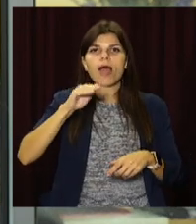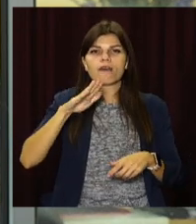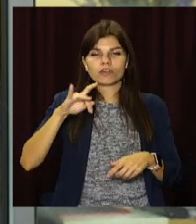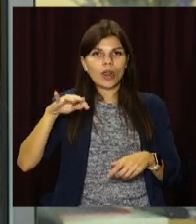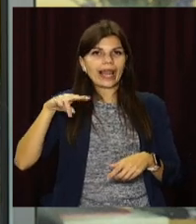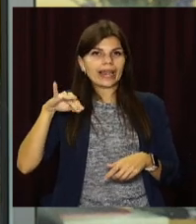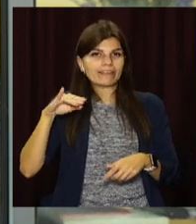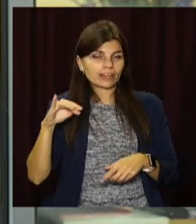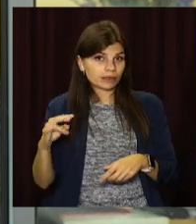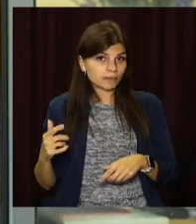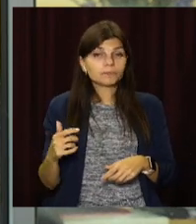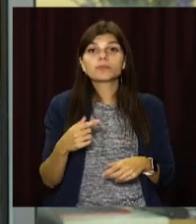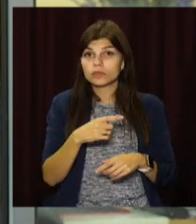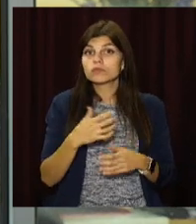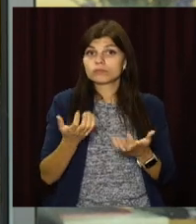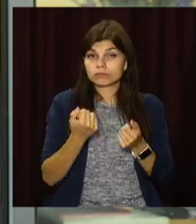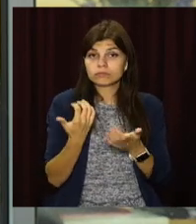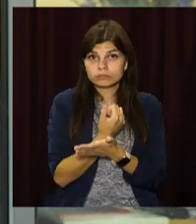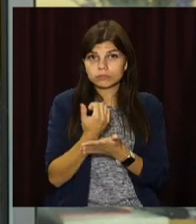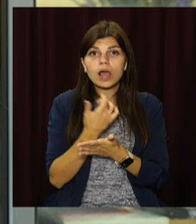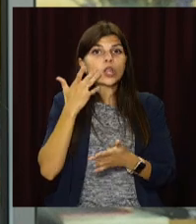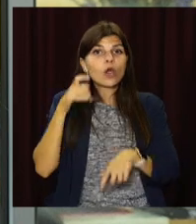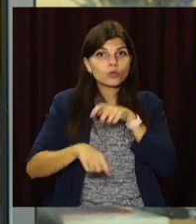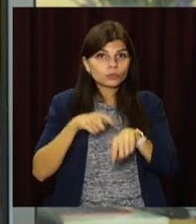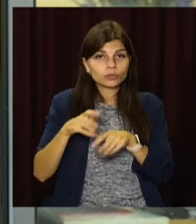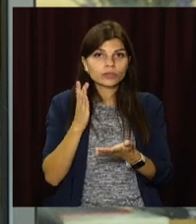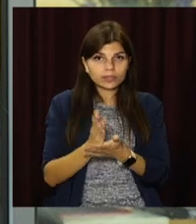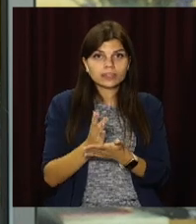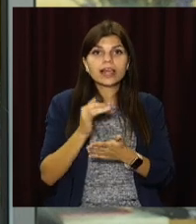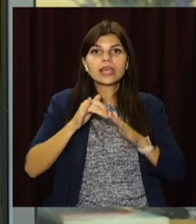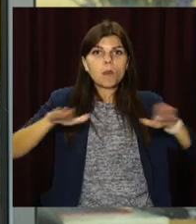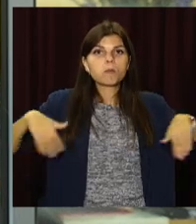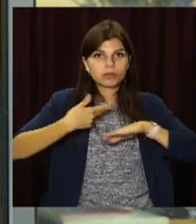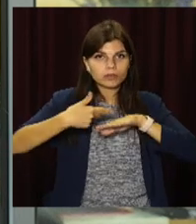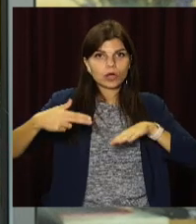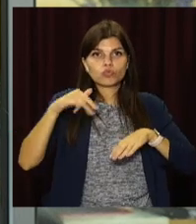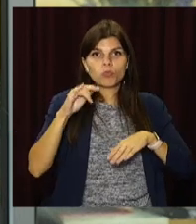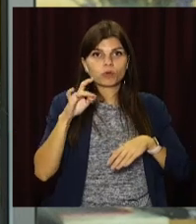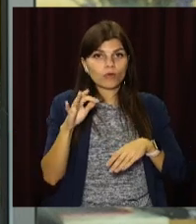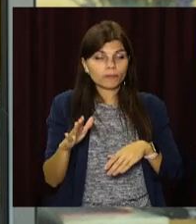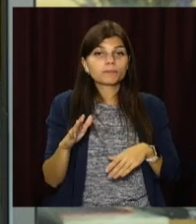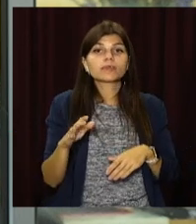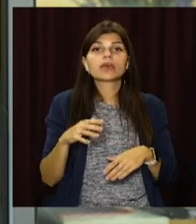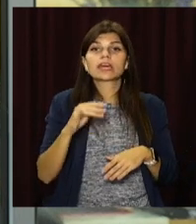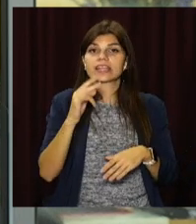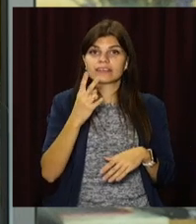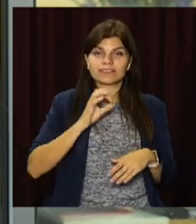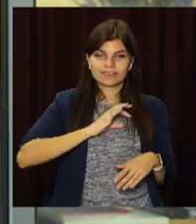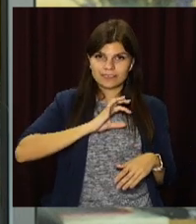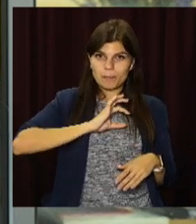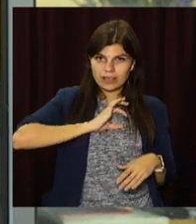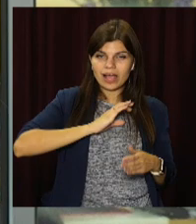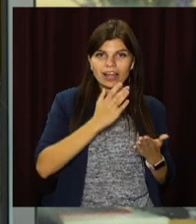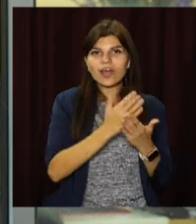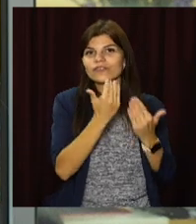По 3 паралімпійські нагороди здобули легкоатлетка Оксана Бутурчук і плавець Денис Дубров. І по 2 медалі Зоя Овсій,